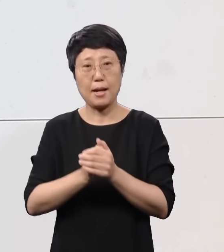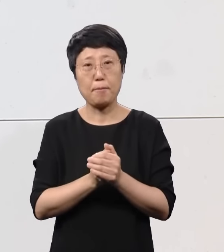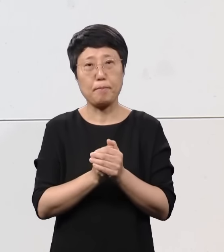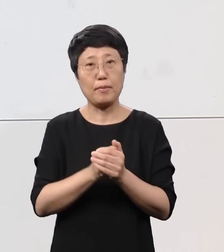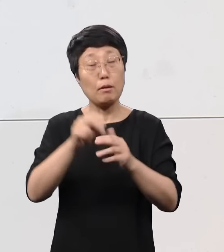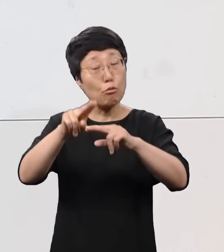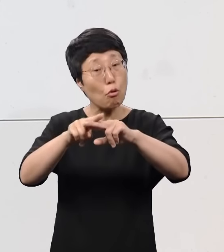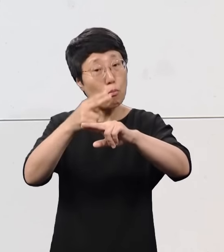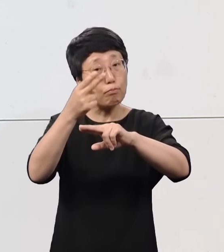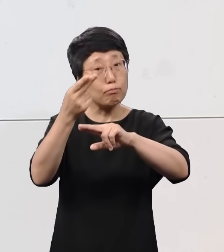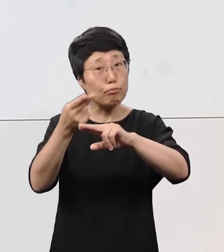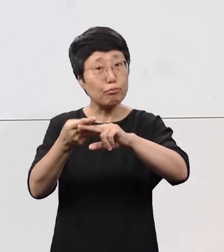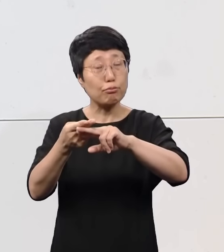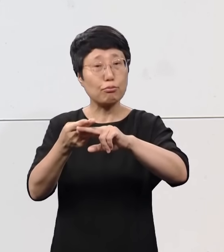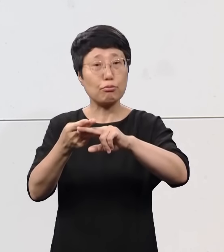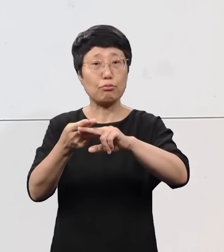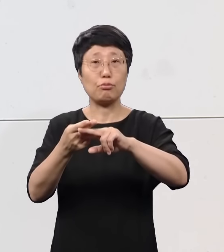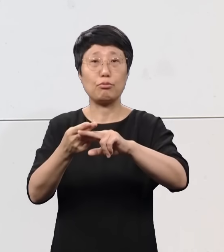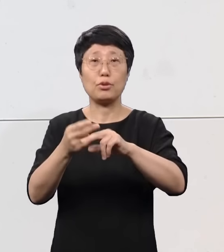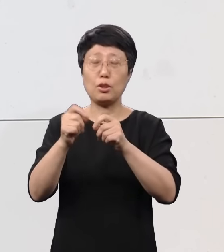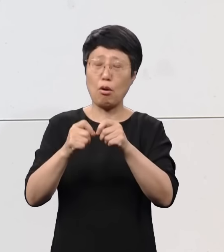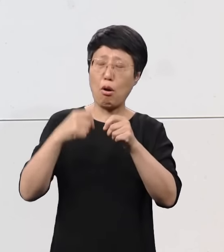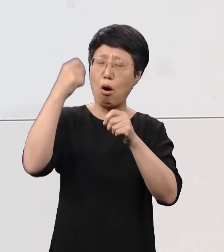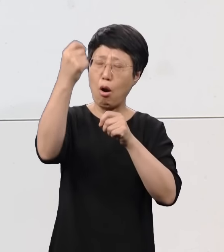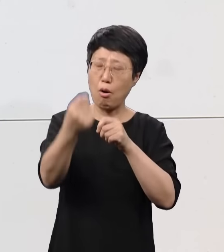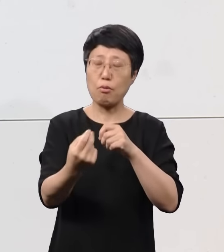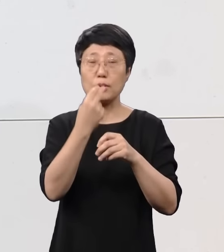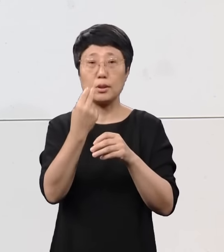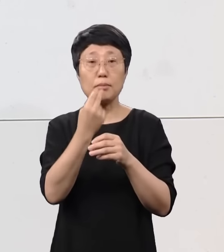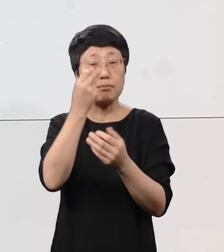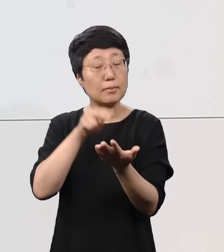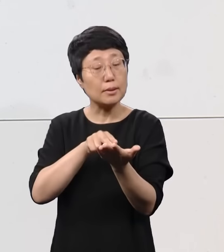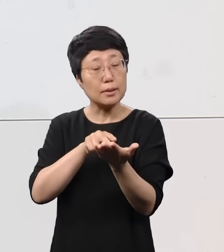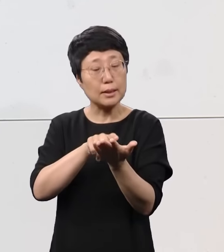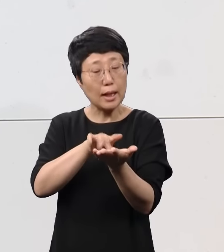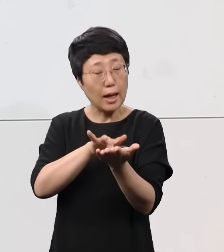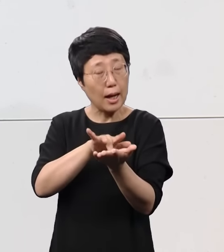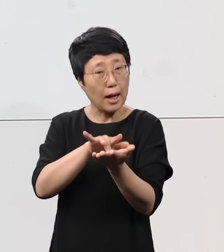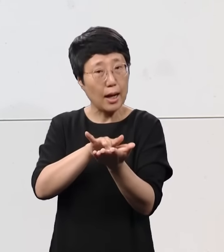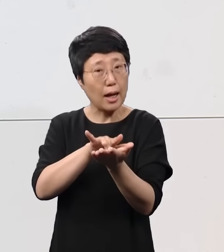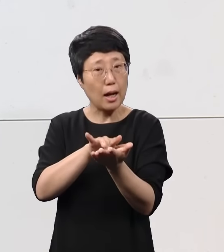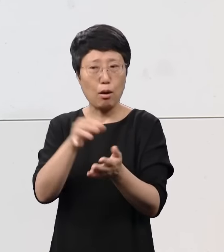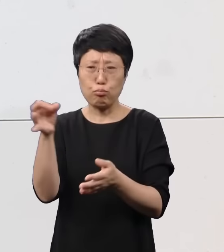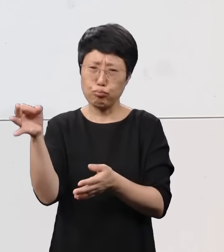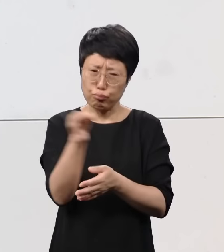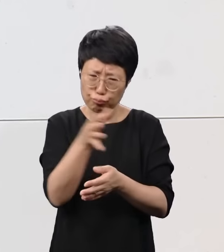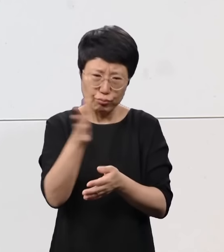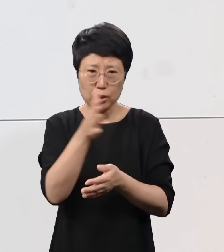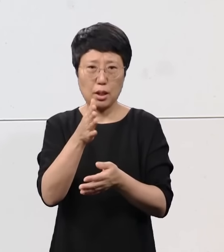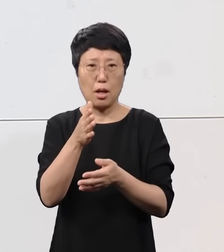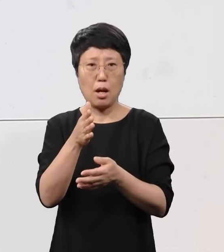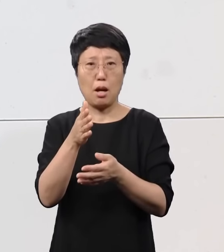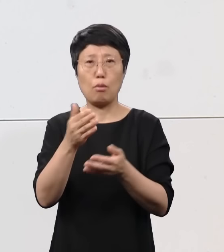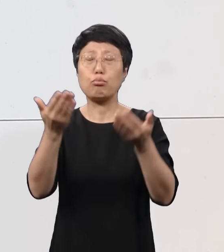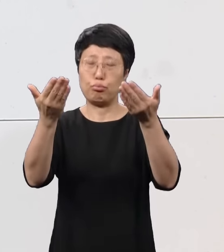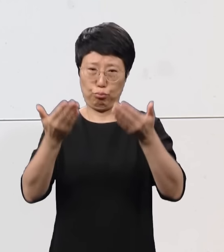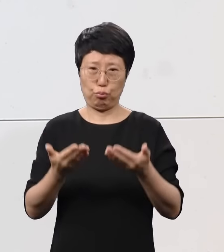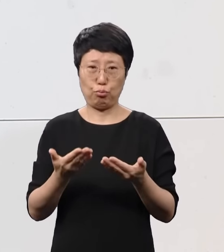합니다이 선물은이 영원한 생명의 약은 무상으로 우리에게